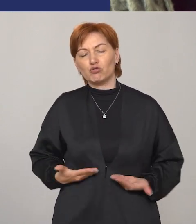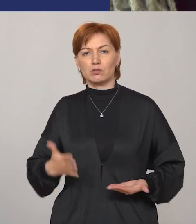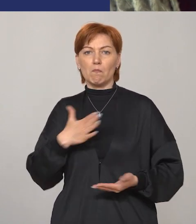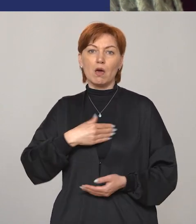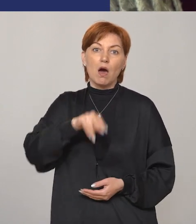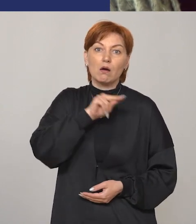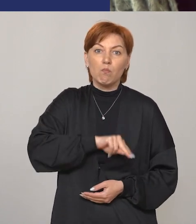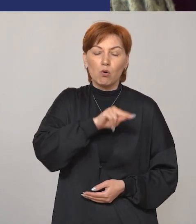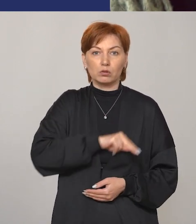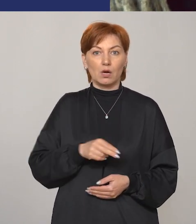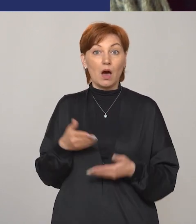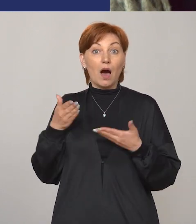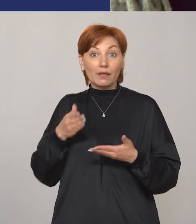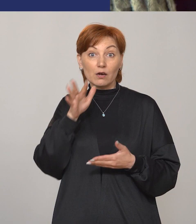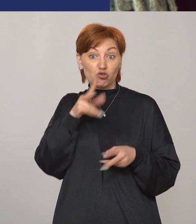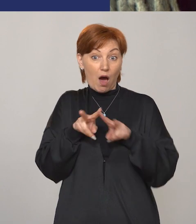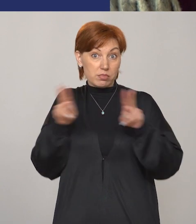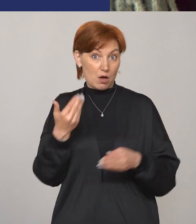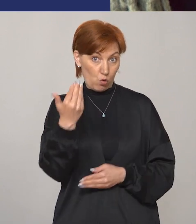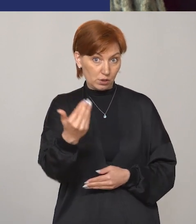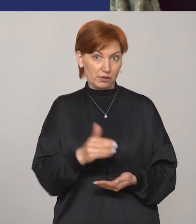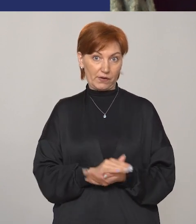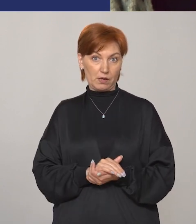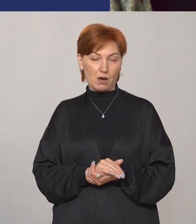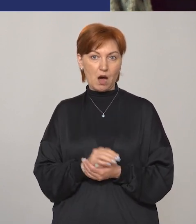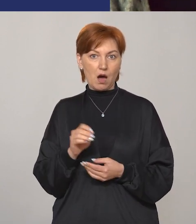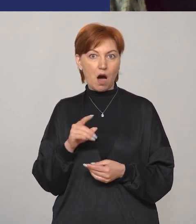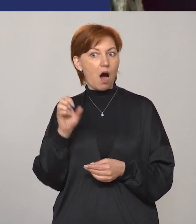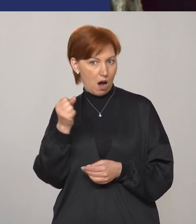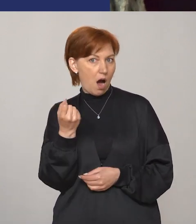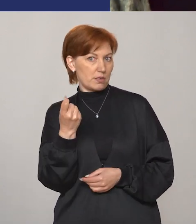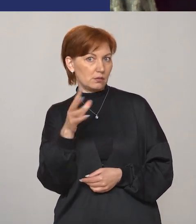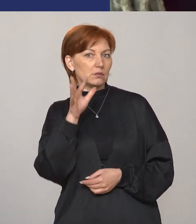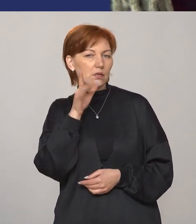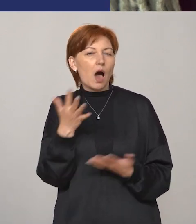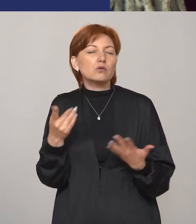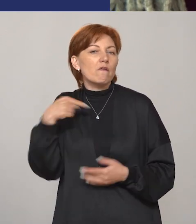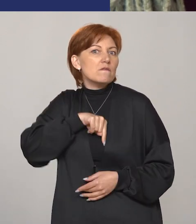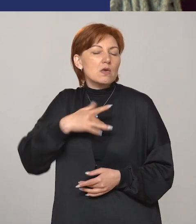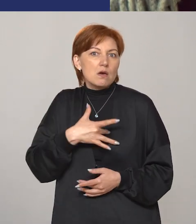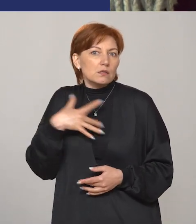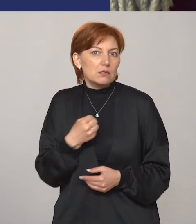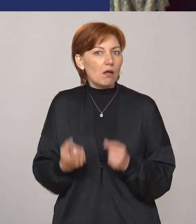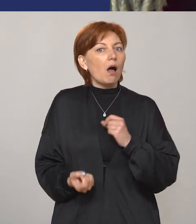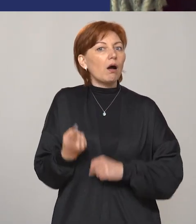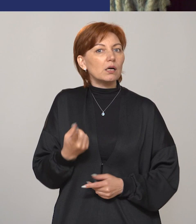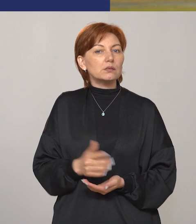работа. Она же одногодка твоя. 11 лет. А сколько в ней силы оказалось.